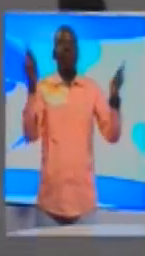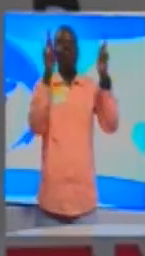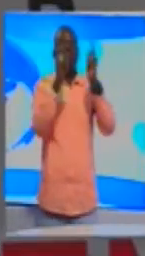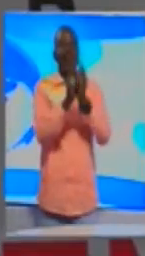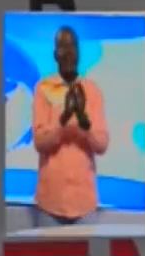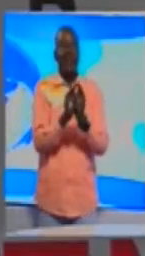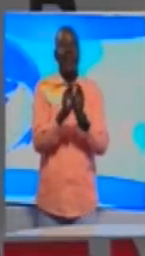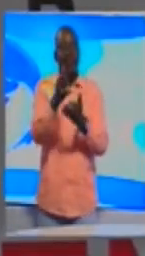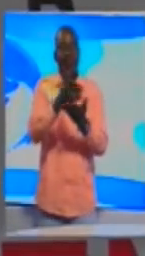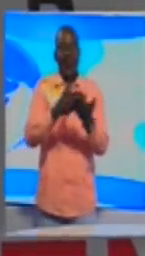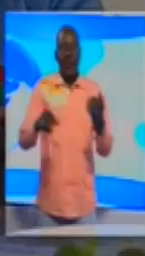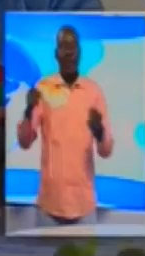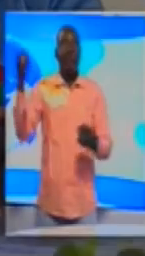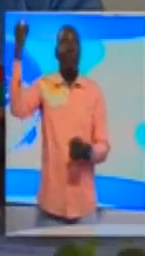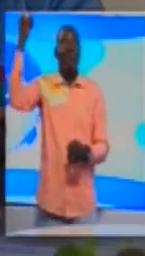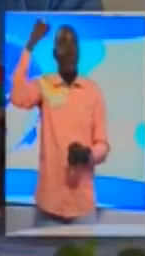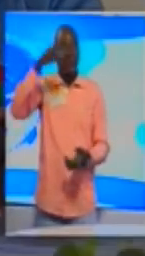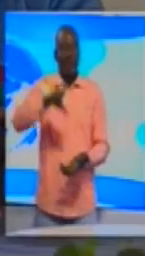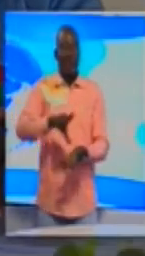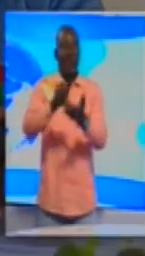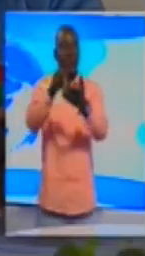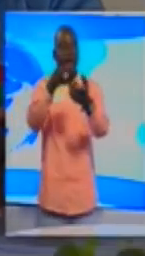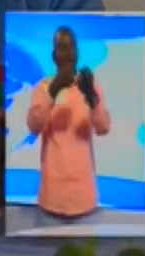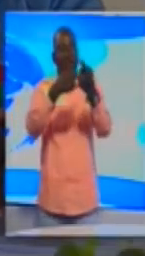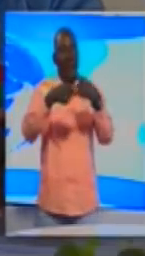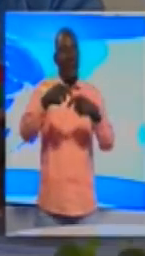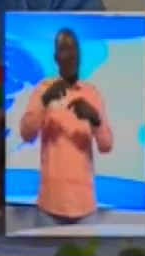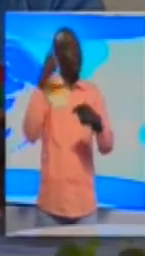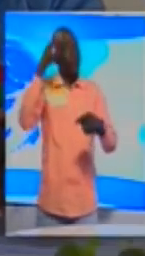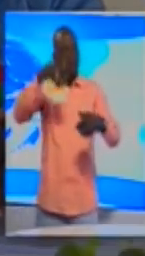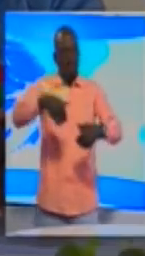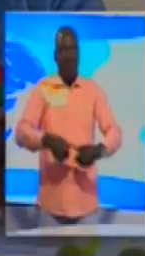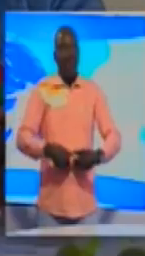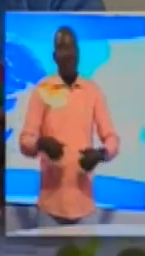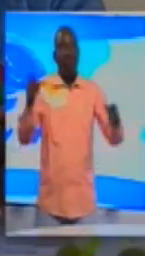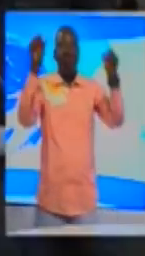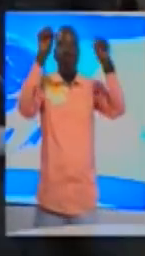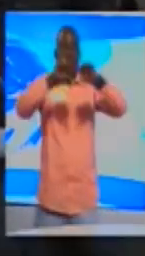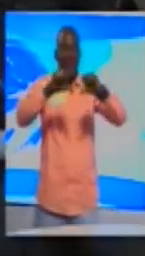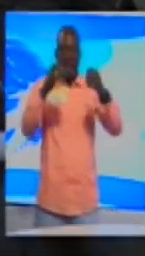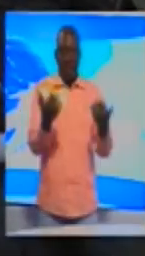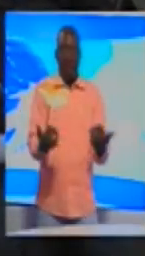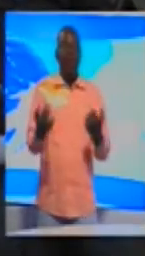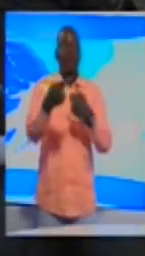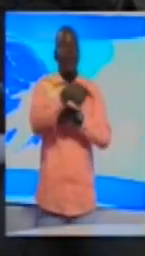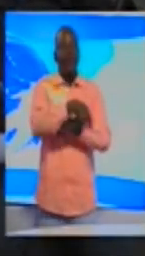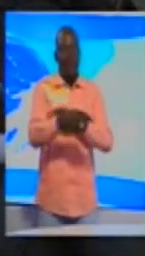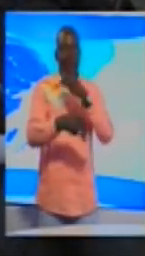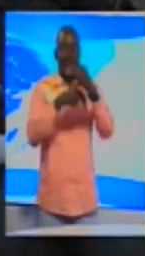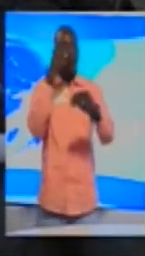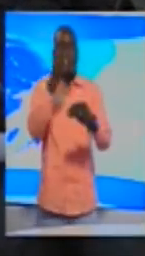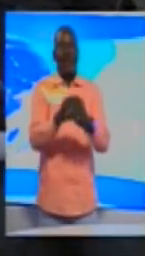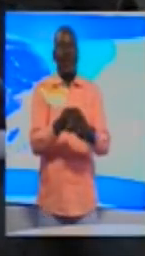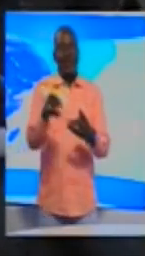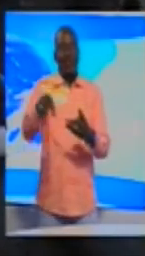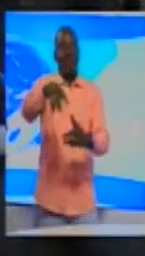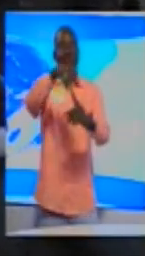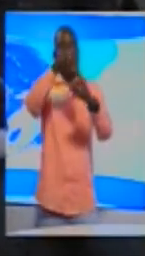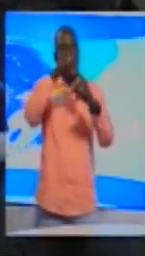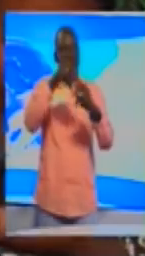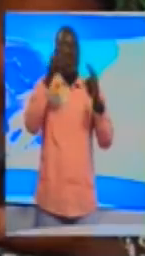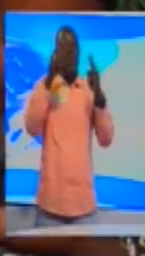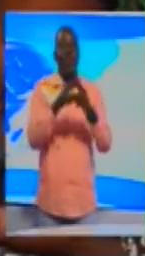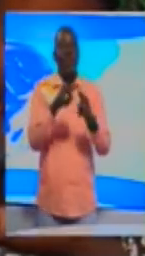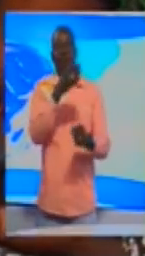rencontre, le Parti du Soleil Levant est revenu sur la genèse de la crise actuelle dans le monde et en particulier au Burkina